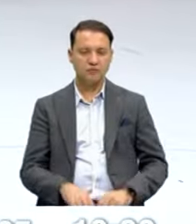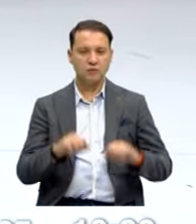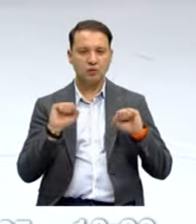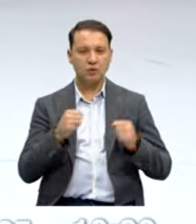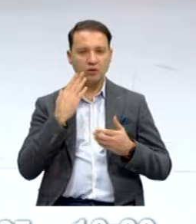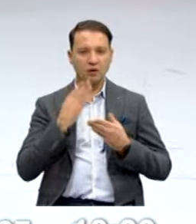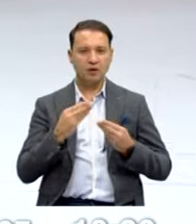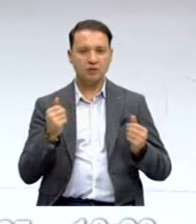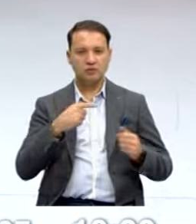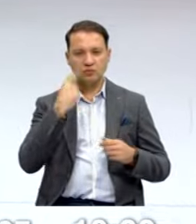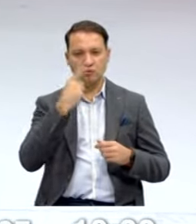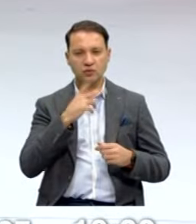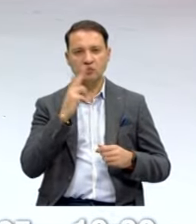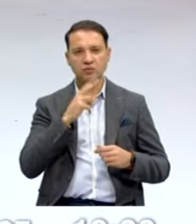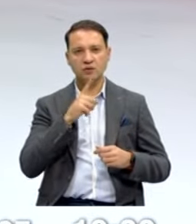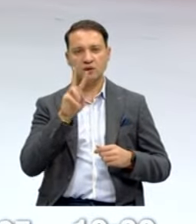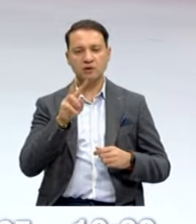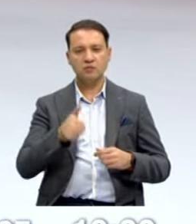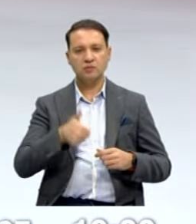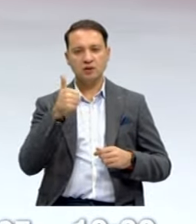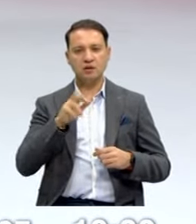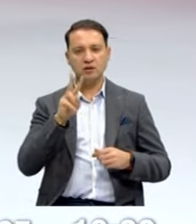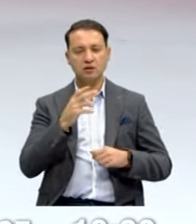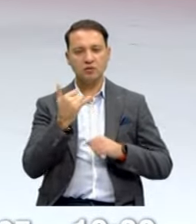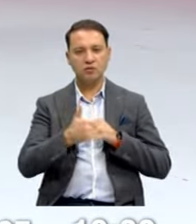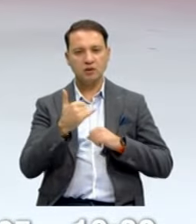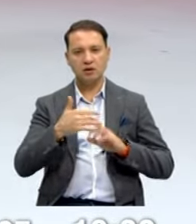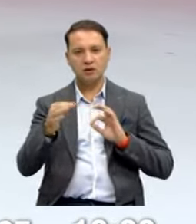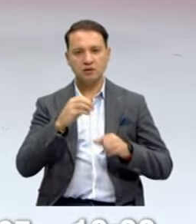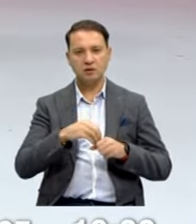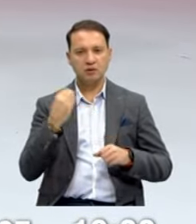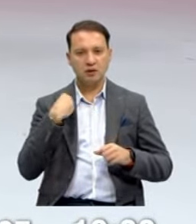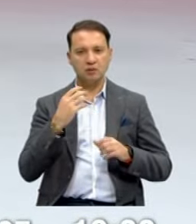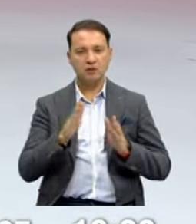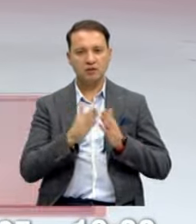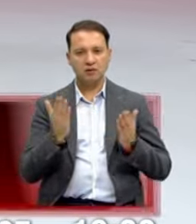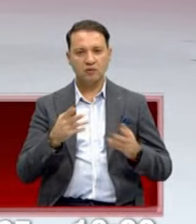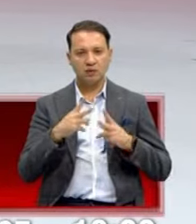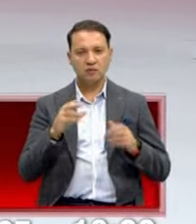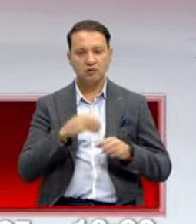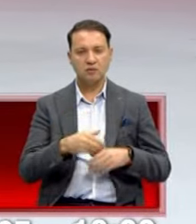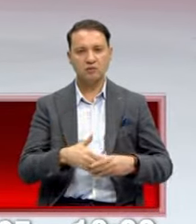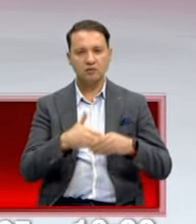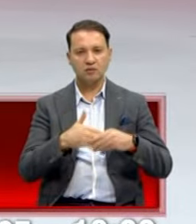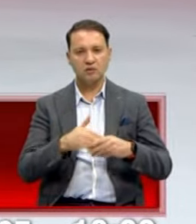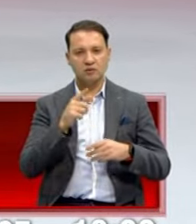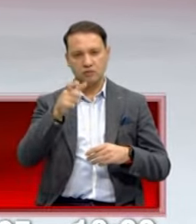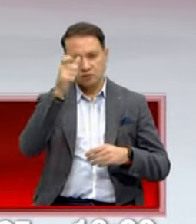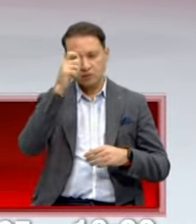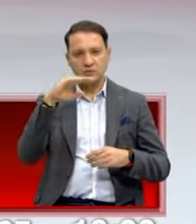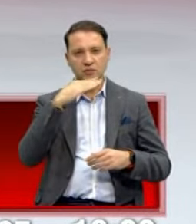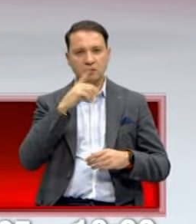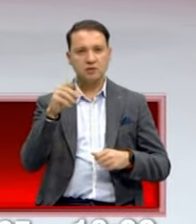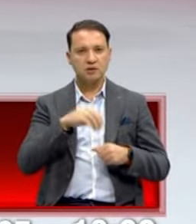Buzlar eridi, yüzler gülüyordu. İki lider, iki ülke ilişkilerinde yeni bir sayfa açmak için tokalaştı.